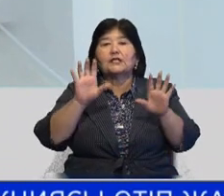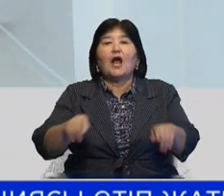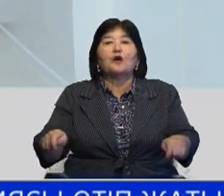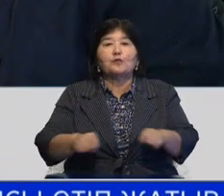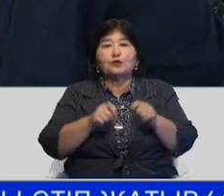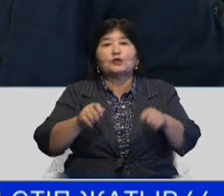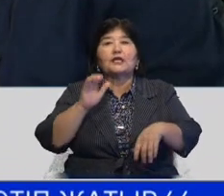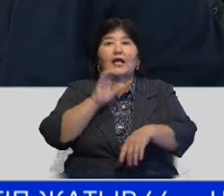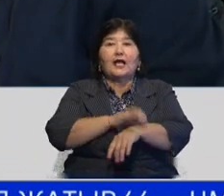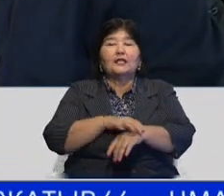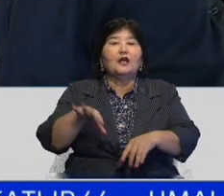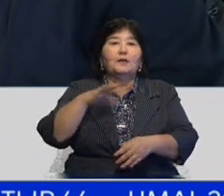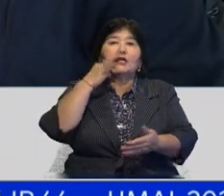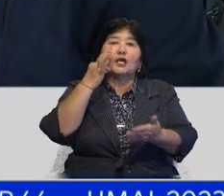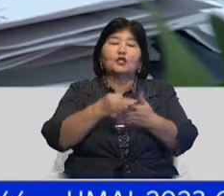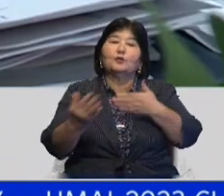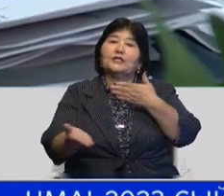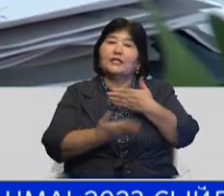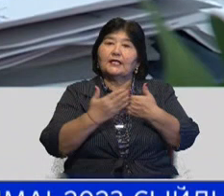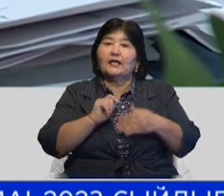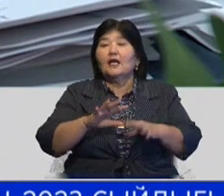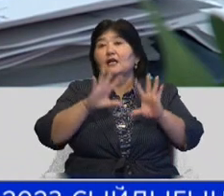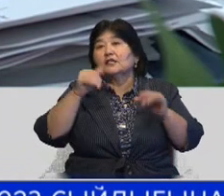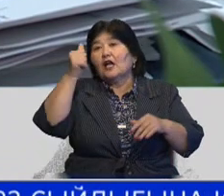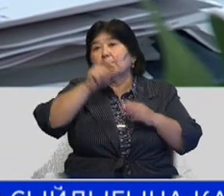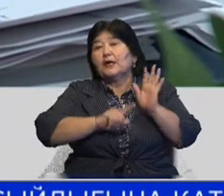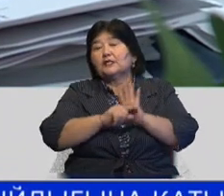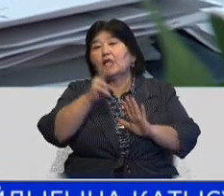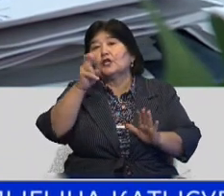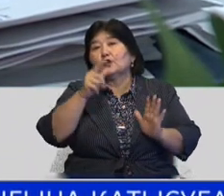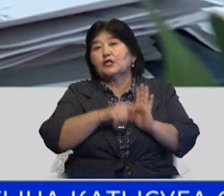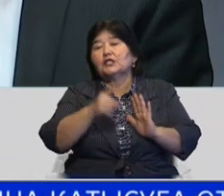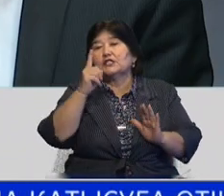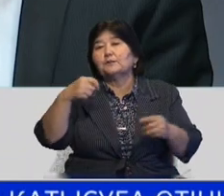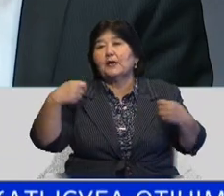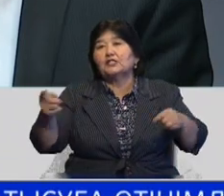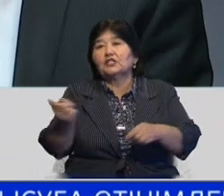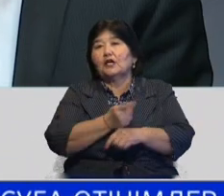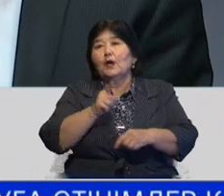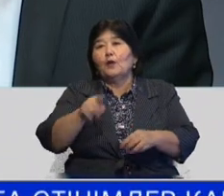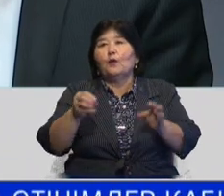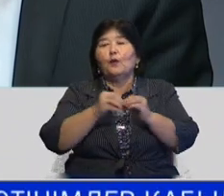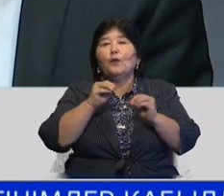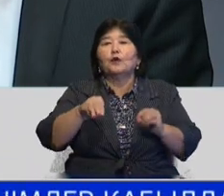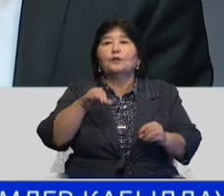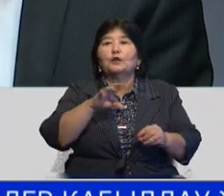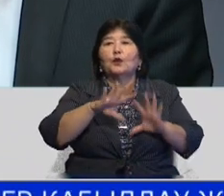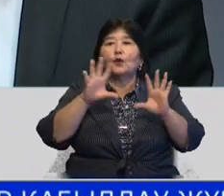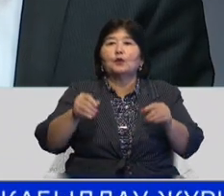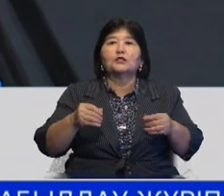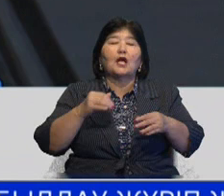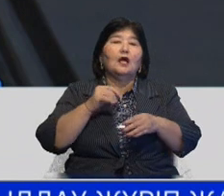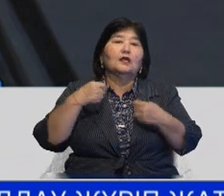бұзушылықтар анықталды. Бәріне жауапкершілікке тарттық. Жалпы жыл басынан бері 271 жәрменке ұйымдастырылып, онда 10000 тоннаның үстінде